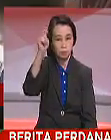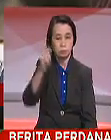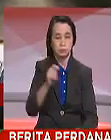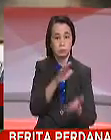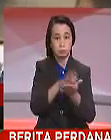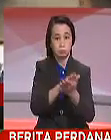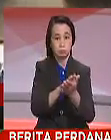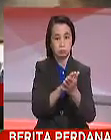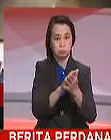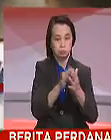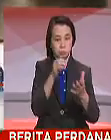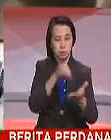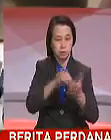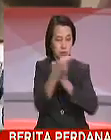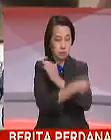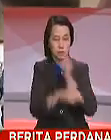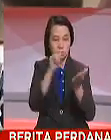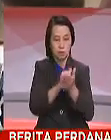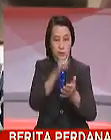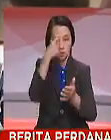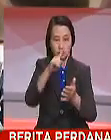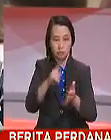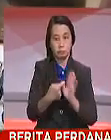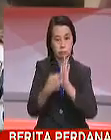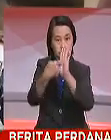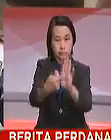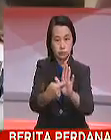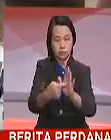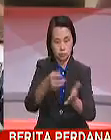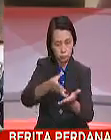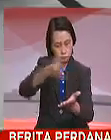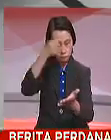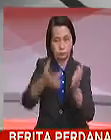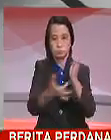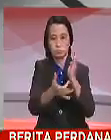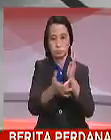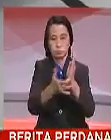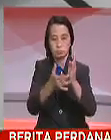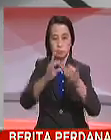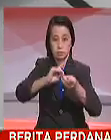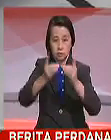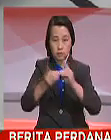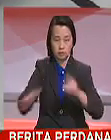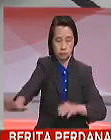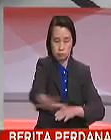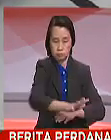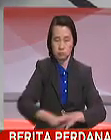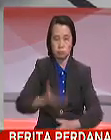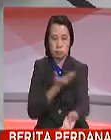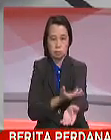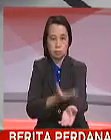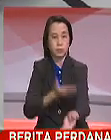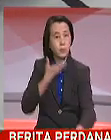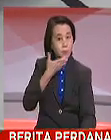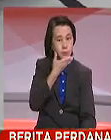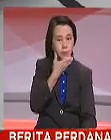yang pertama seumpamanya di negeri itu bagi mengetengahkan penguasaan kemahiran teknologi digital dalam kalangan generasi muda.